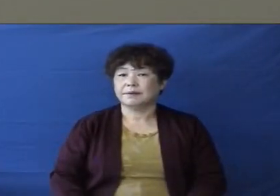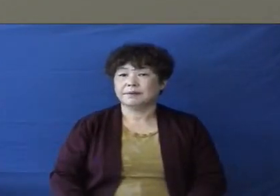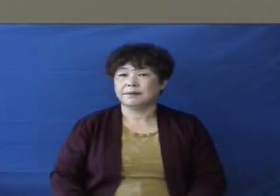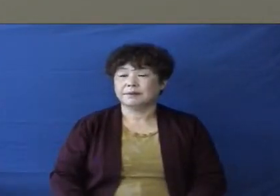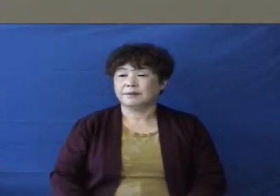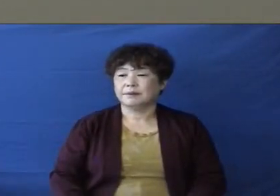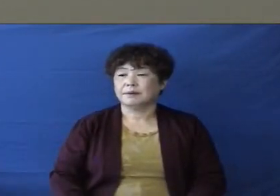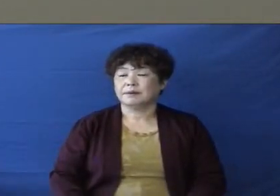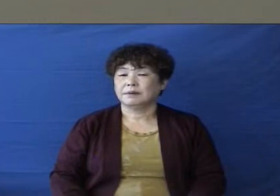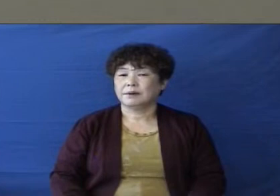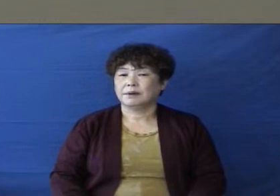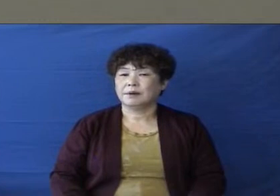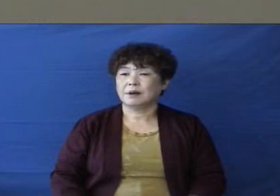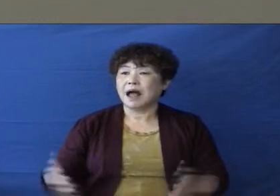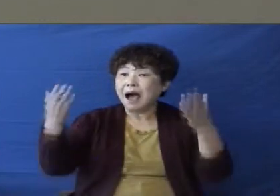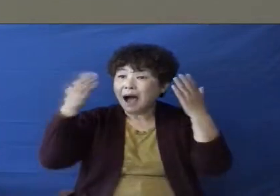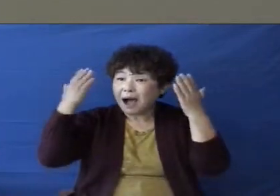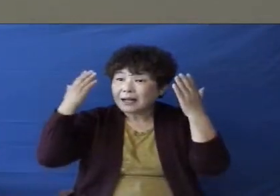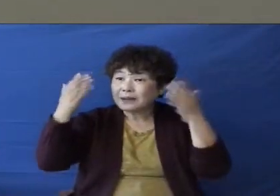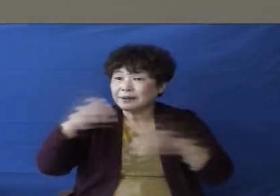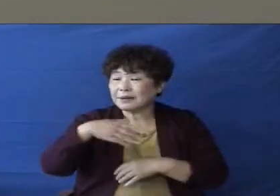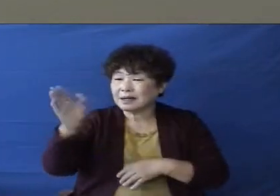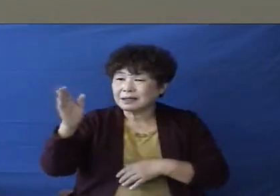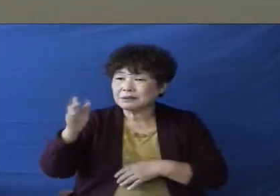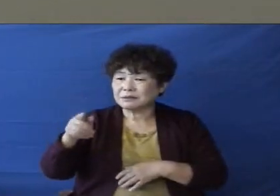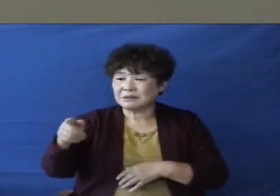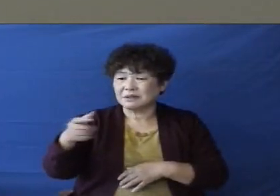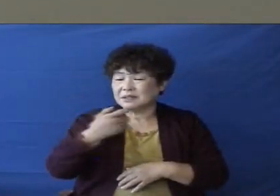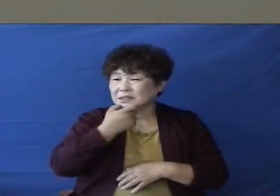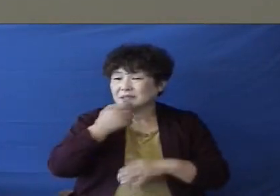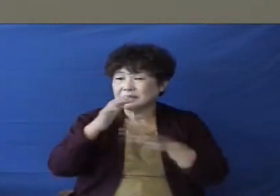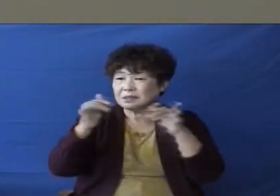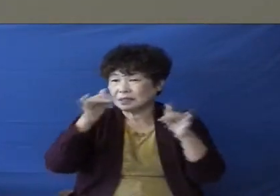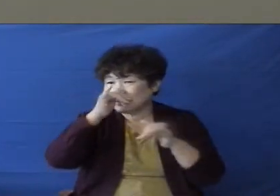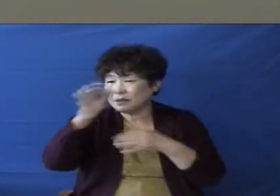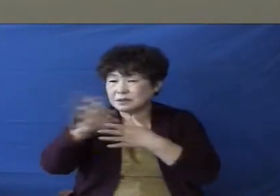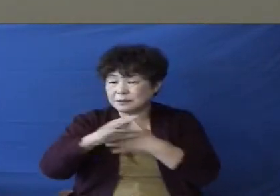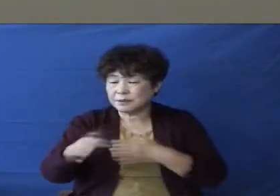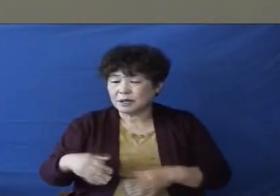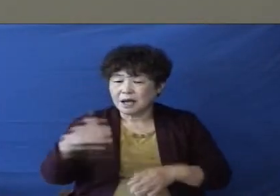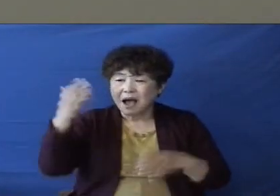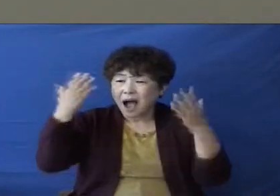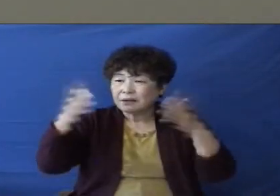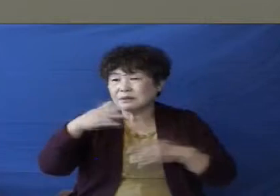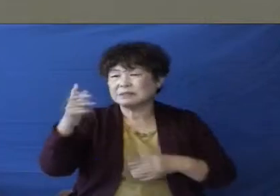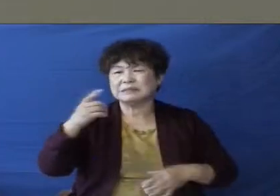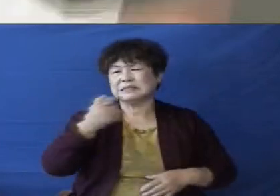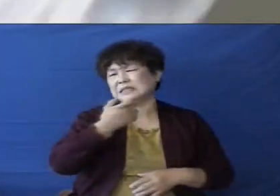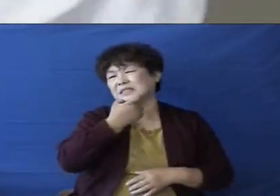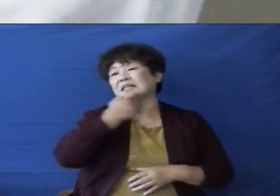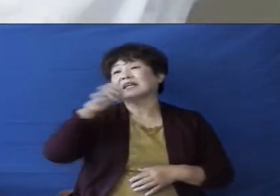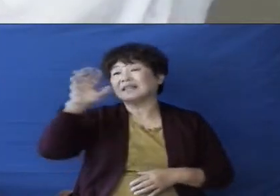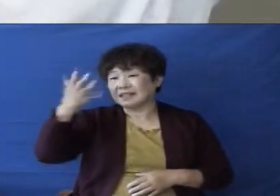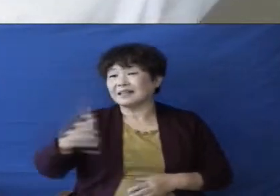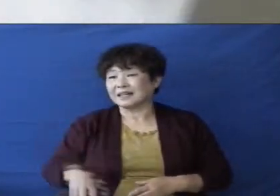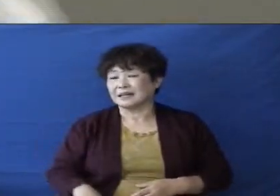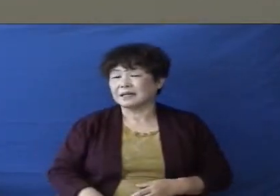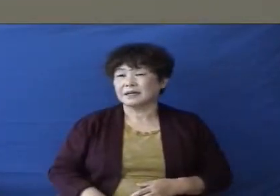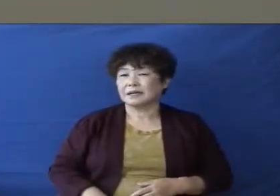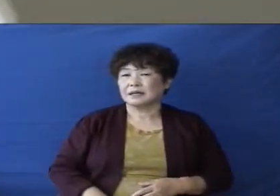그렇지 않습니까 학교를 가도 왕따를 당하는 사람이 있으면 아이가 있으면 2가 학교를 가고 싶어요 회사에서 내가